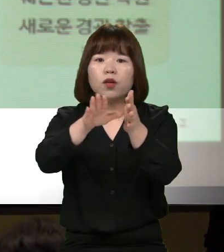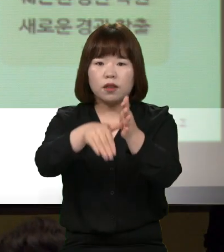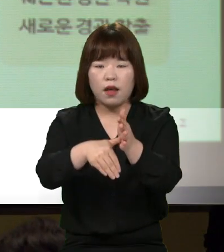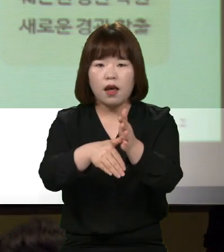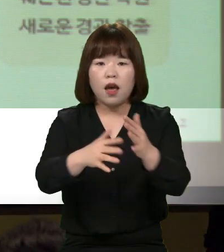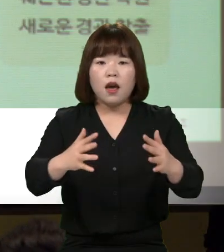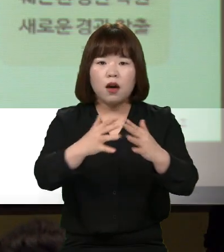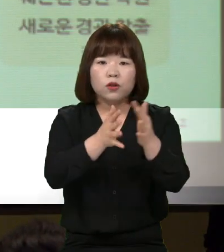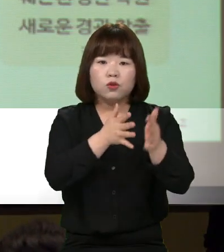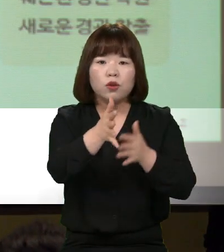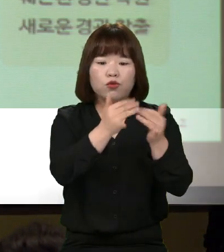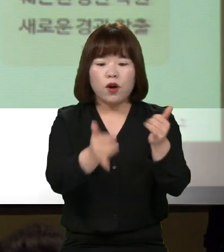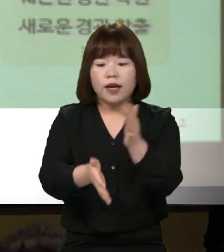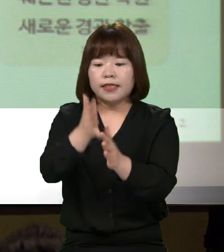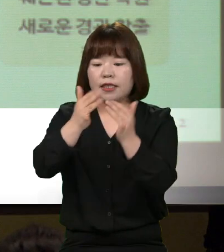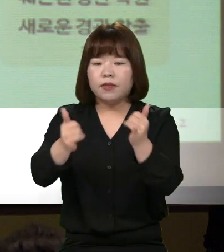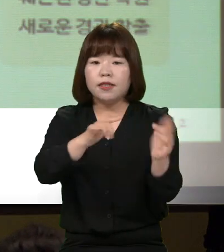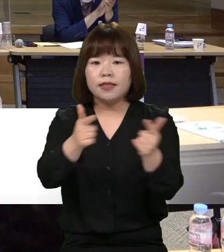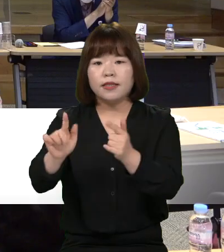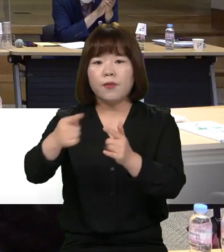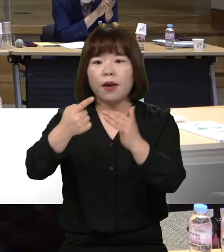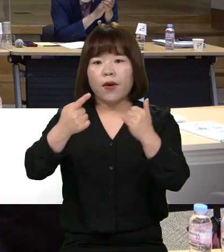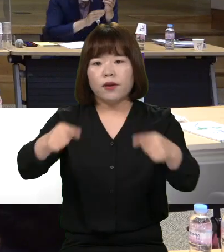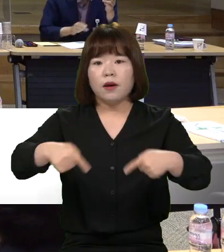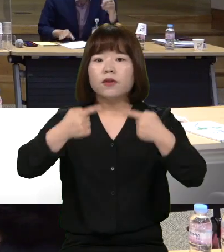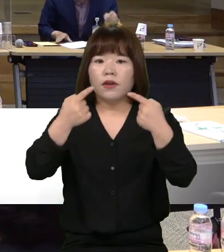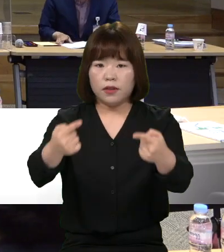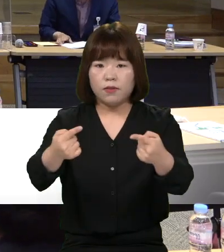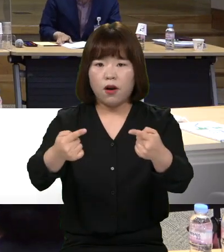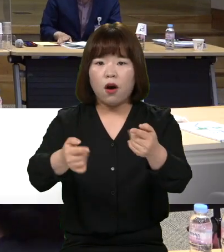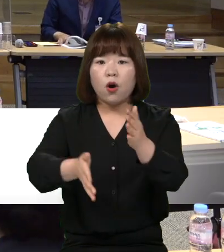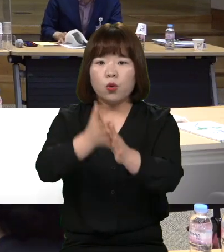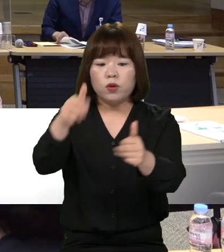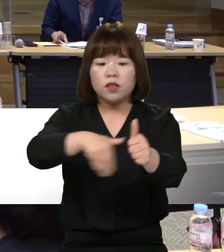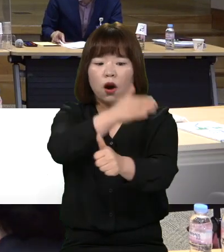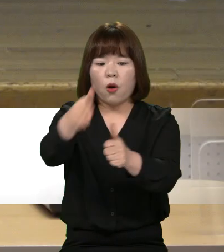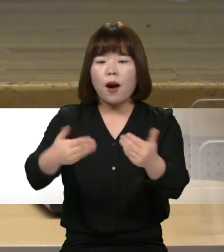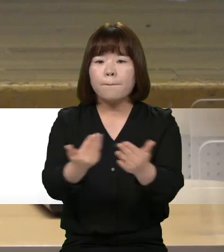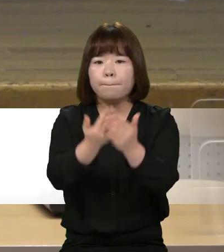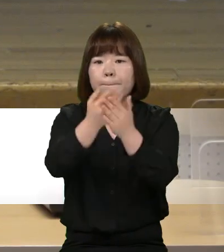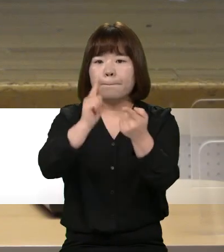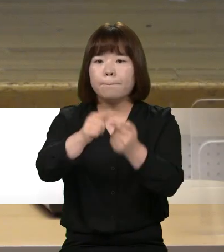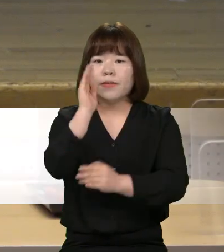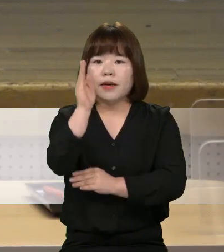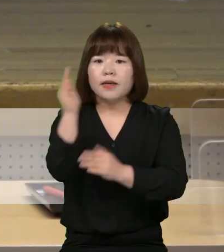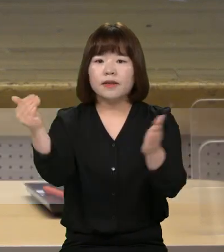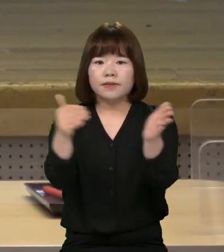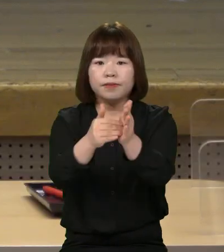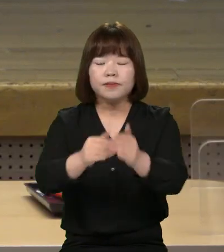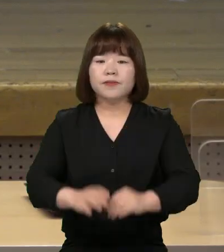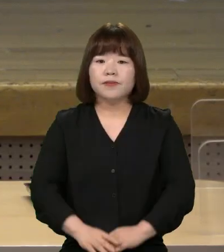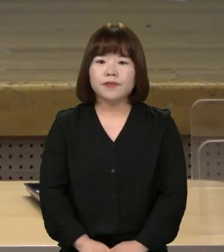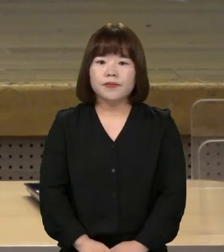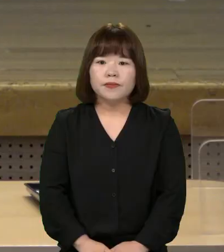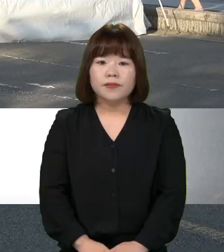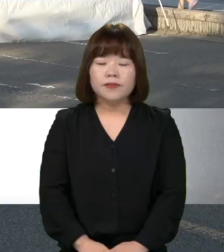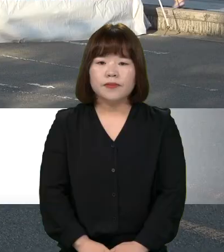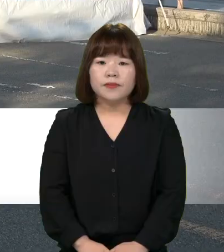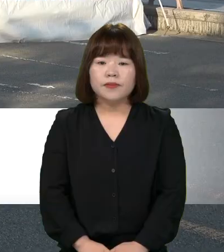이날 토론회에서는 건축사 와 시민 등 100여명이 함께 했으며 우리시 도시경관 향상에 대해 얘기했습니다